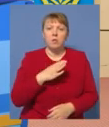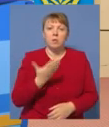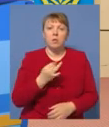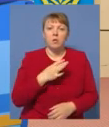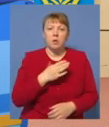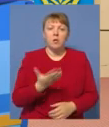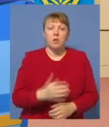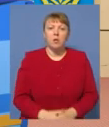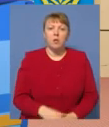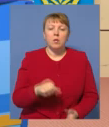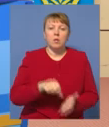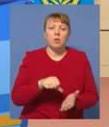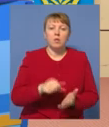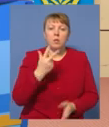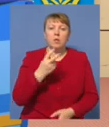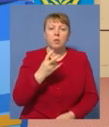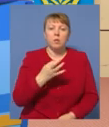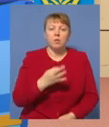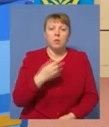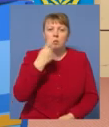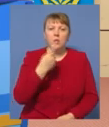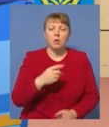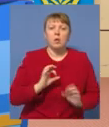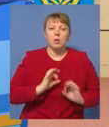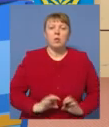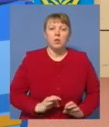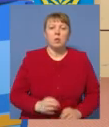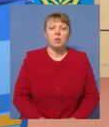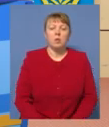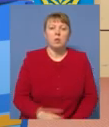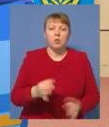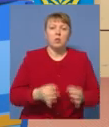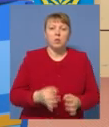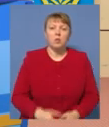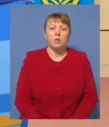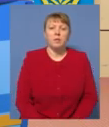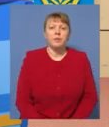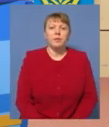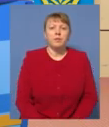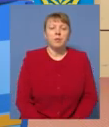что присутствуют три звена. Это орган уголовного преследования, прокуратура и суд.